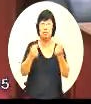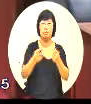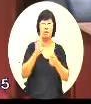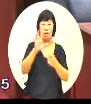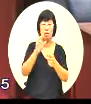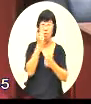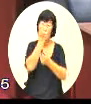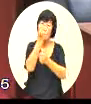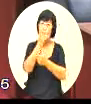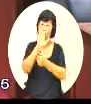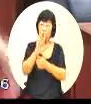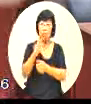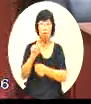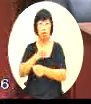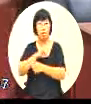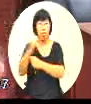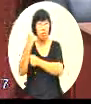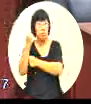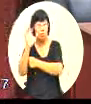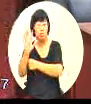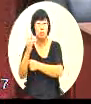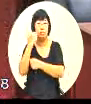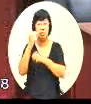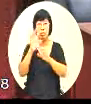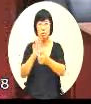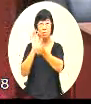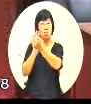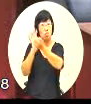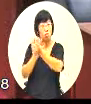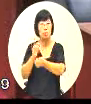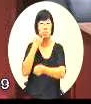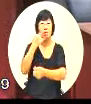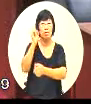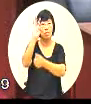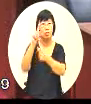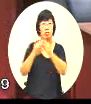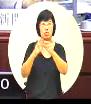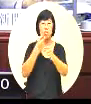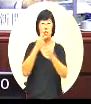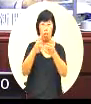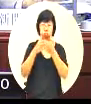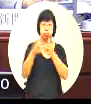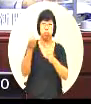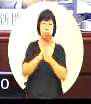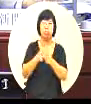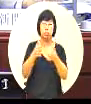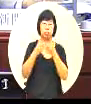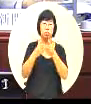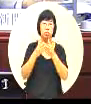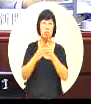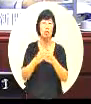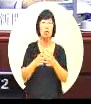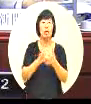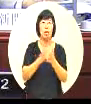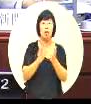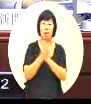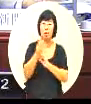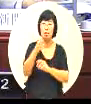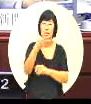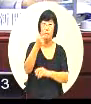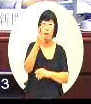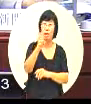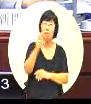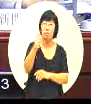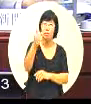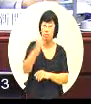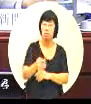力啊。 对啊，对啊，啊，所以我也努力，所以我鼓励你去要啊，没错吧？ 谢谢。 好， 哦、但是 那325亿的，那怎么去要？